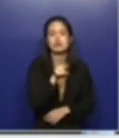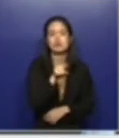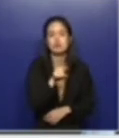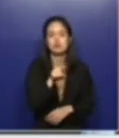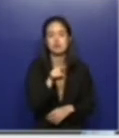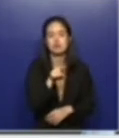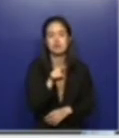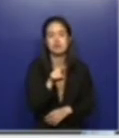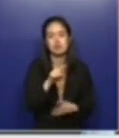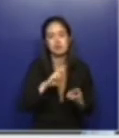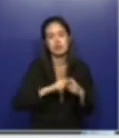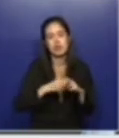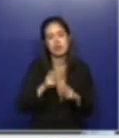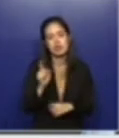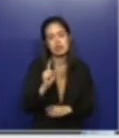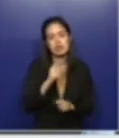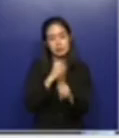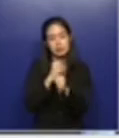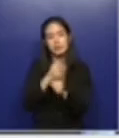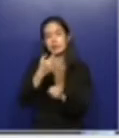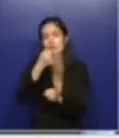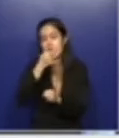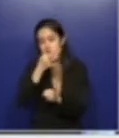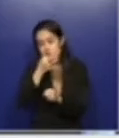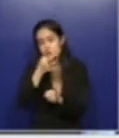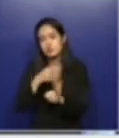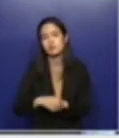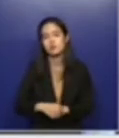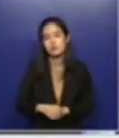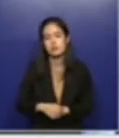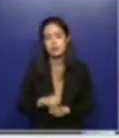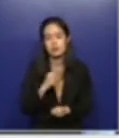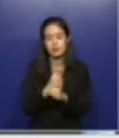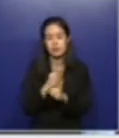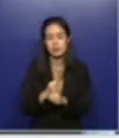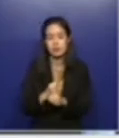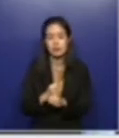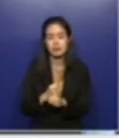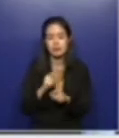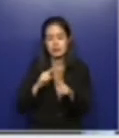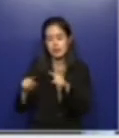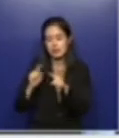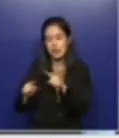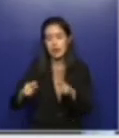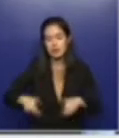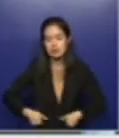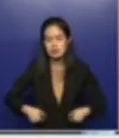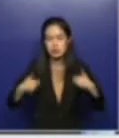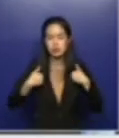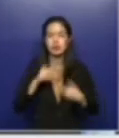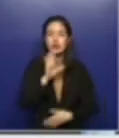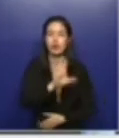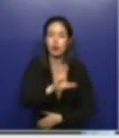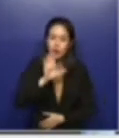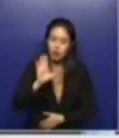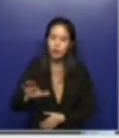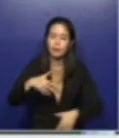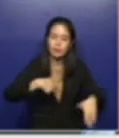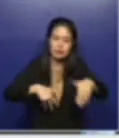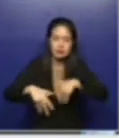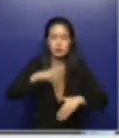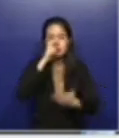การทำมาหากินโอกาสการใช้ชีวิตที่สงบสุข ของพี่น้องประชาชนอย่างมหาศ